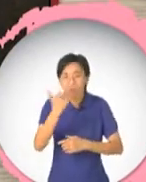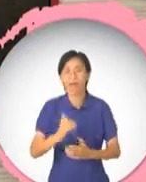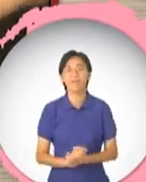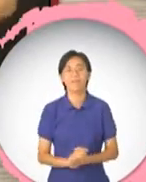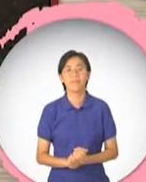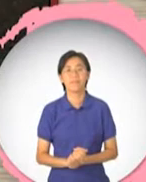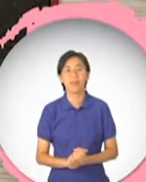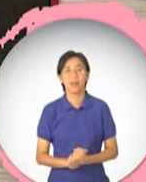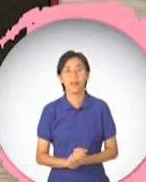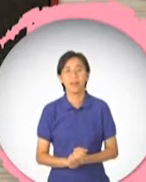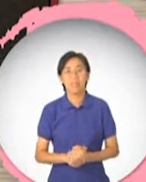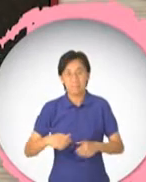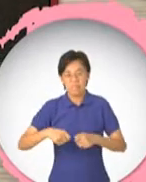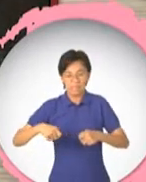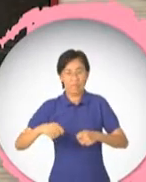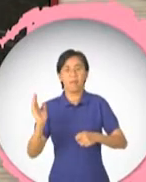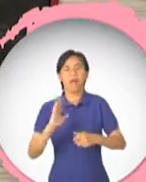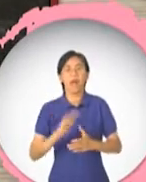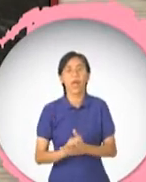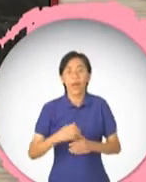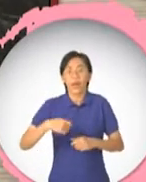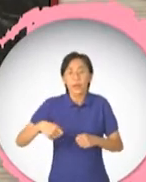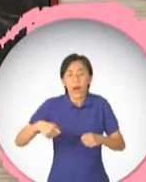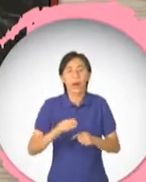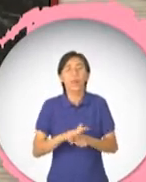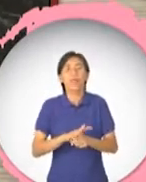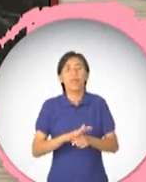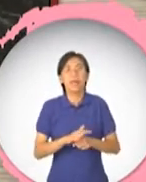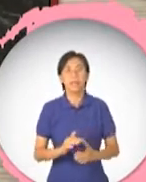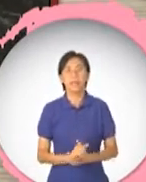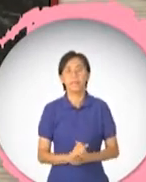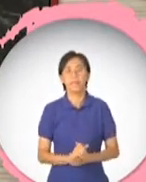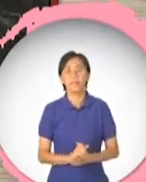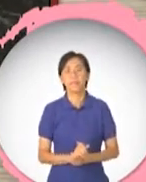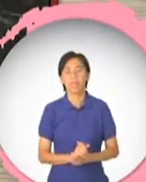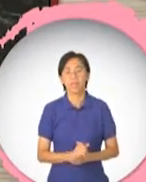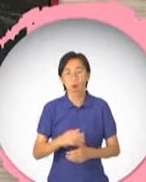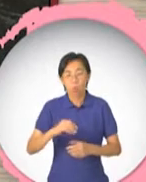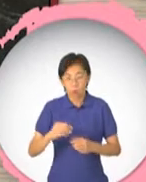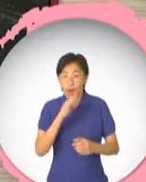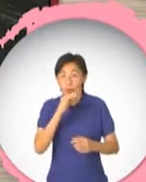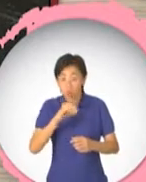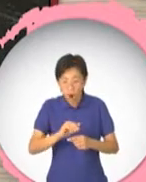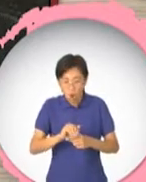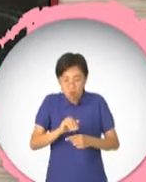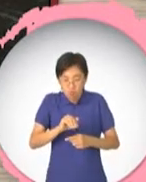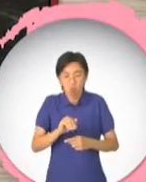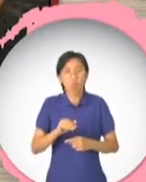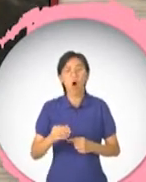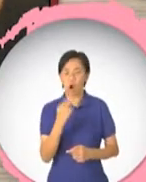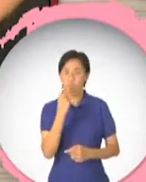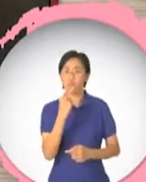ดึงอย่าดึงทำจนกระทั่งเส้นแป้งมันแบนเกินไปเพราะว่าเวลามันขึ้นฟูมันจะไม่ค่อยสวยนะคะพอเ